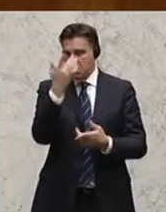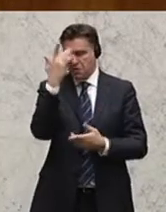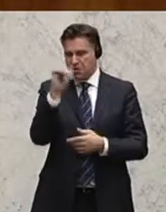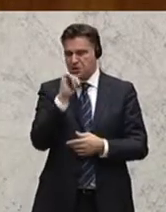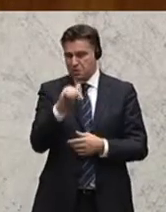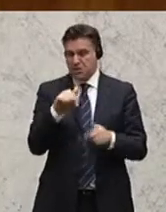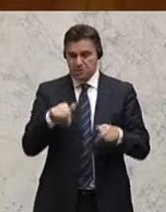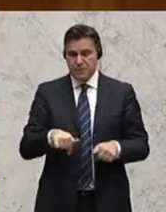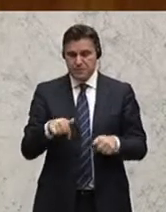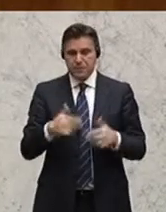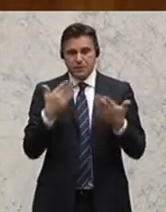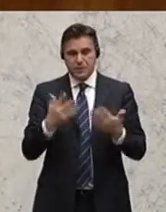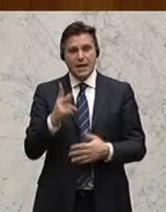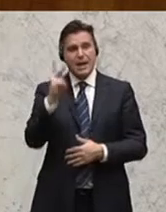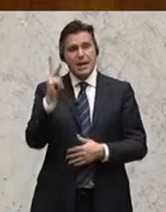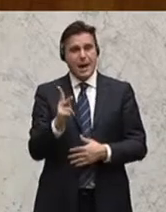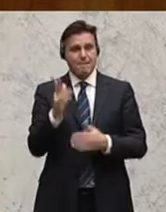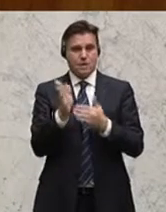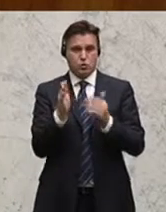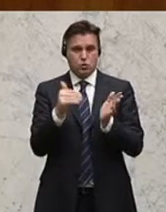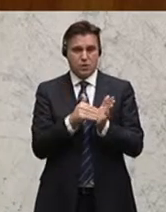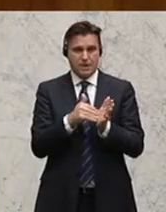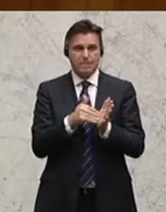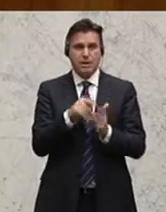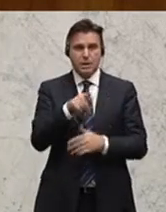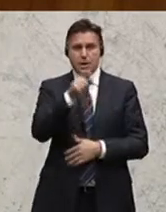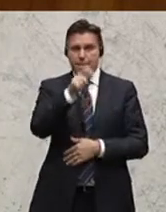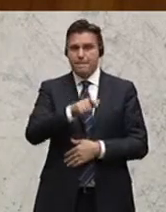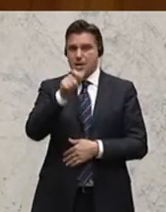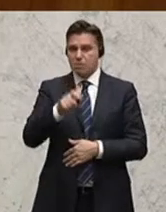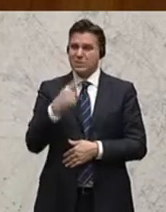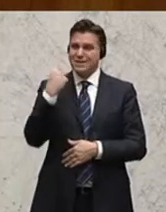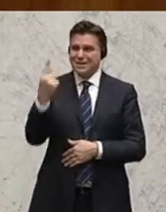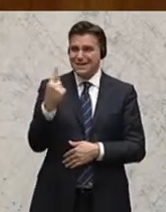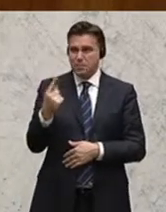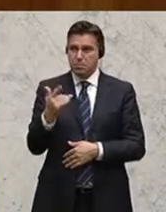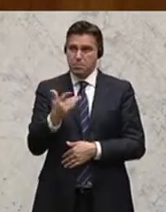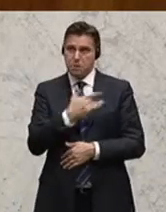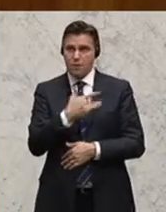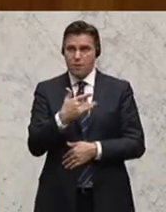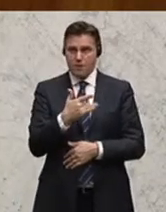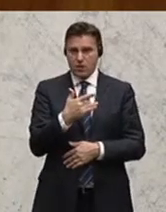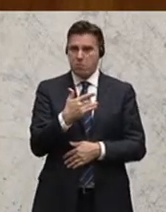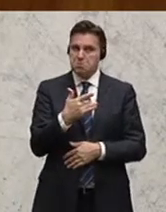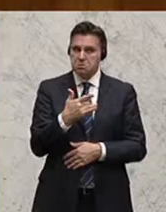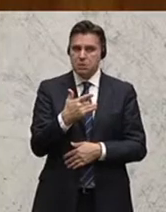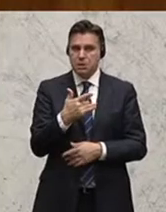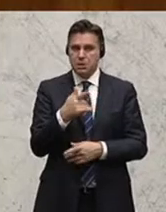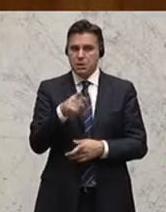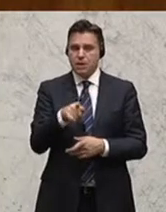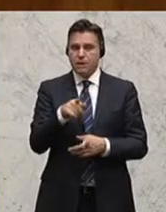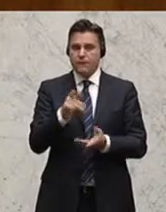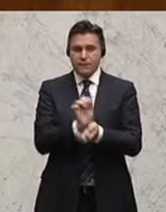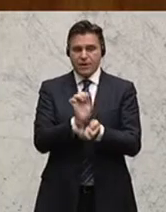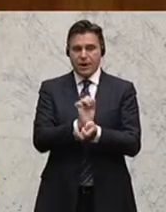Genau das erleben wir in unserem Kammersystem. Die Menschen, die davon betroffen sind und die das Thema tragen, wählen